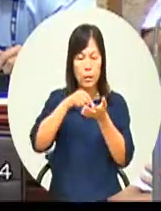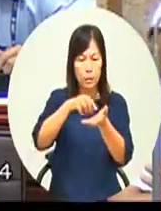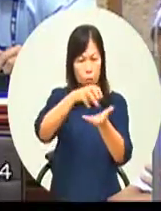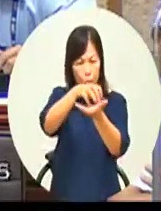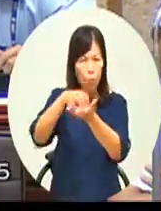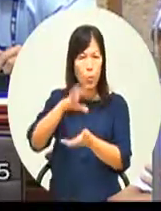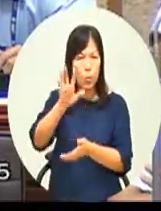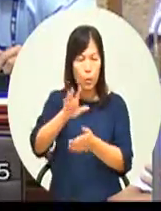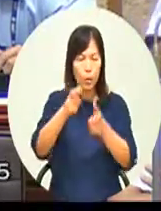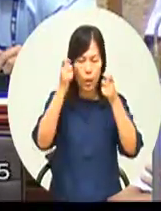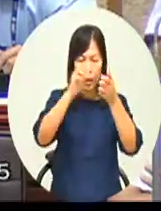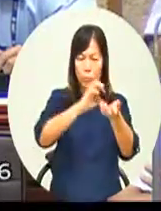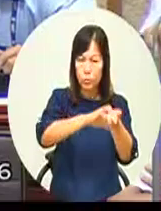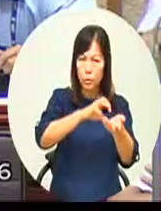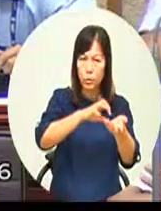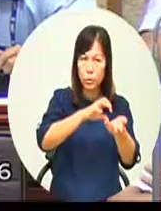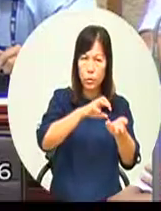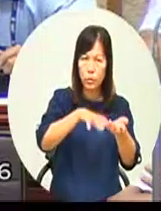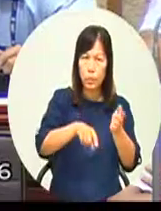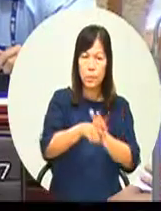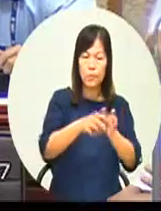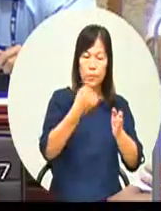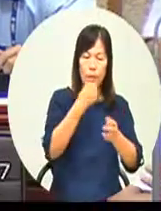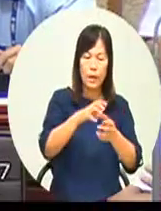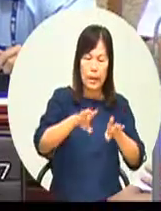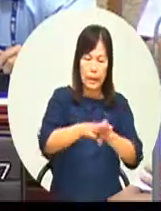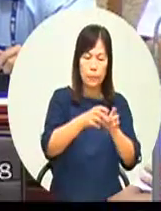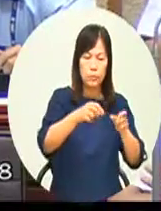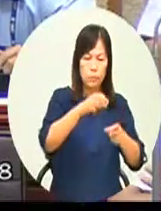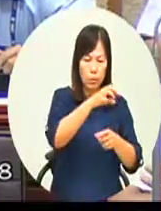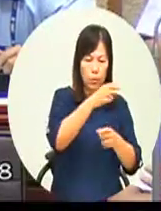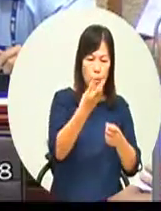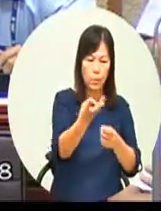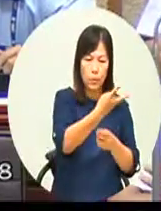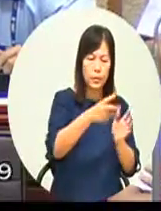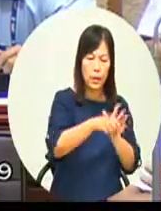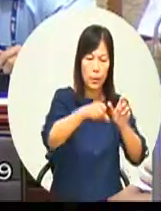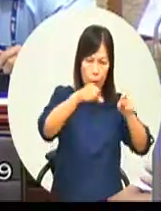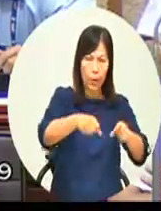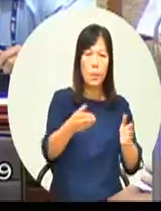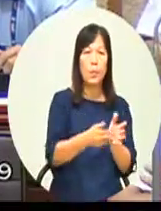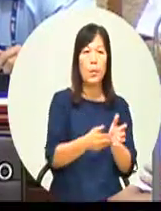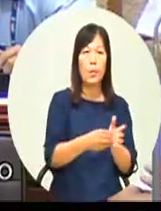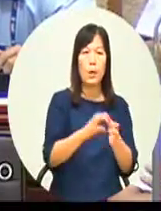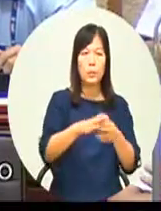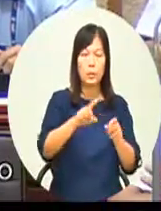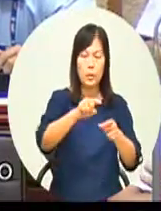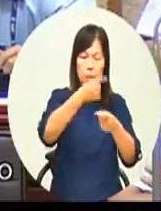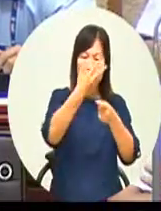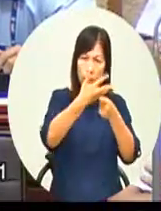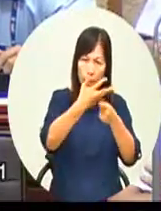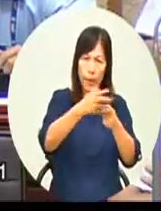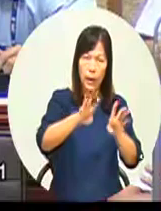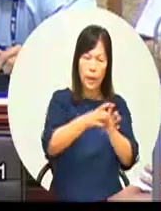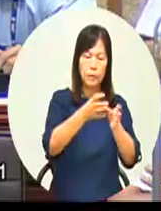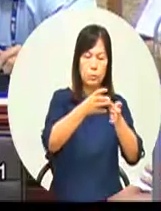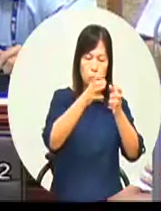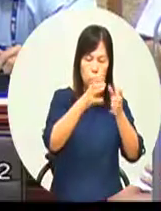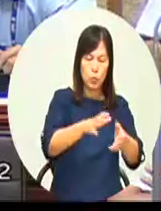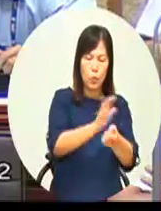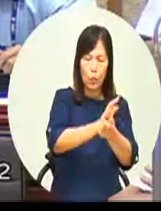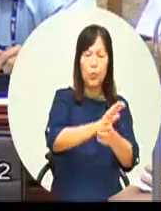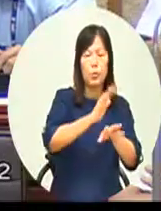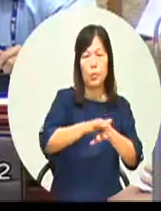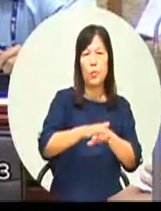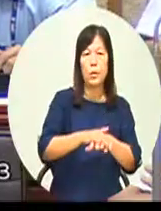部分他已经开始我们三方契约，然后在108年底，他预计会在108年底开始营业。那所